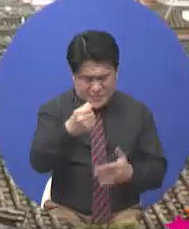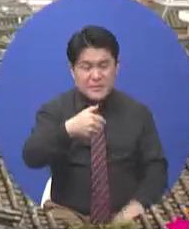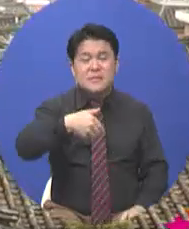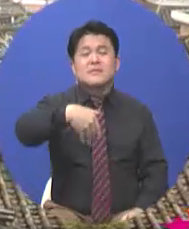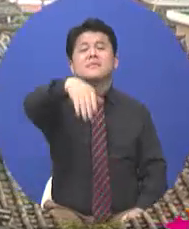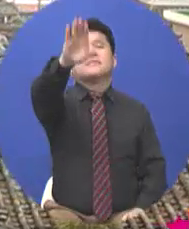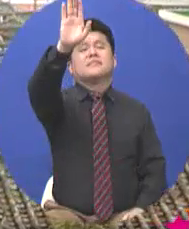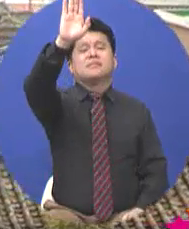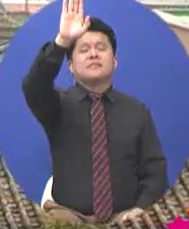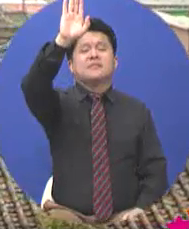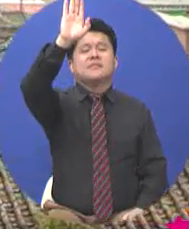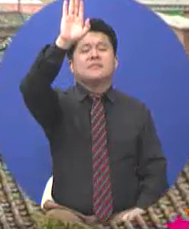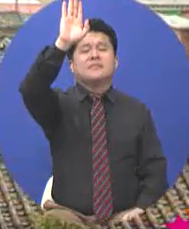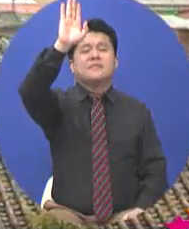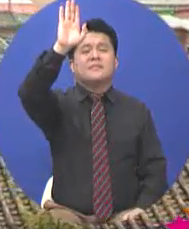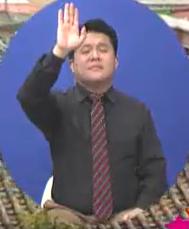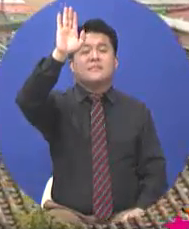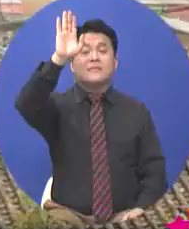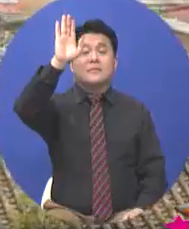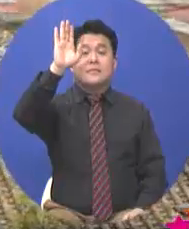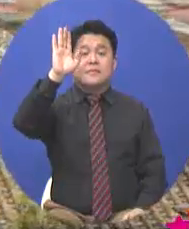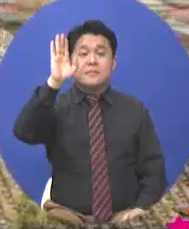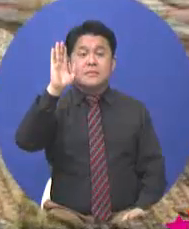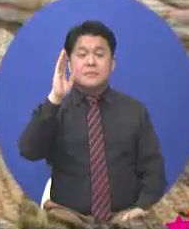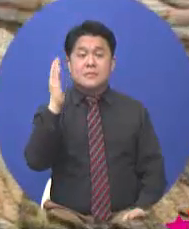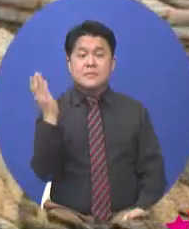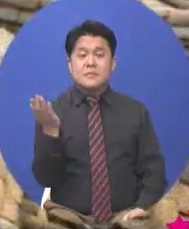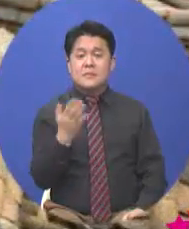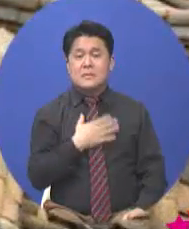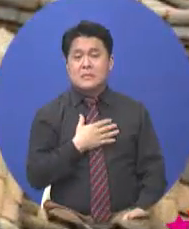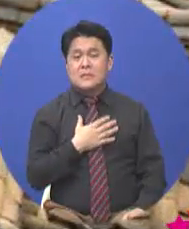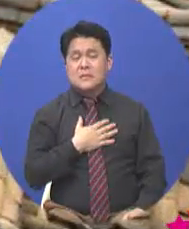겨울마다 가글라